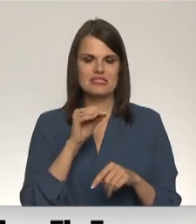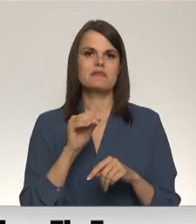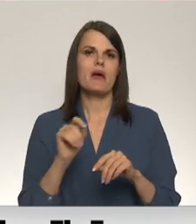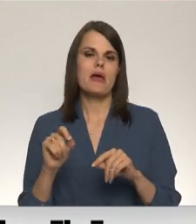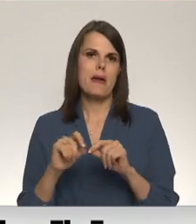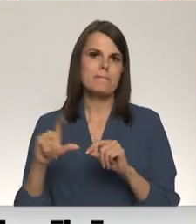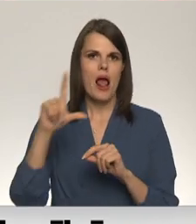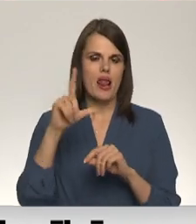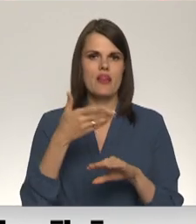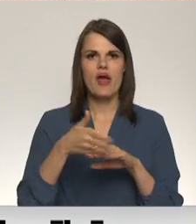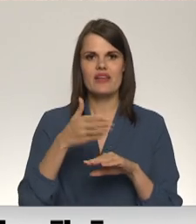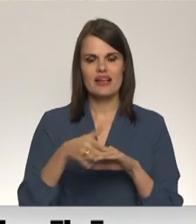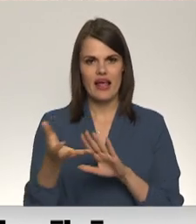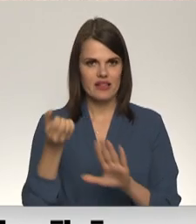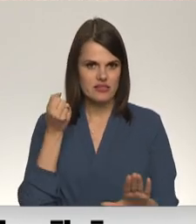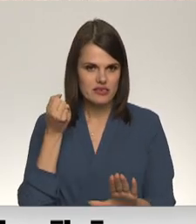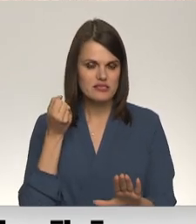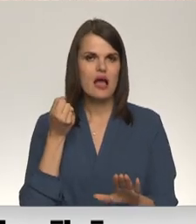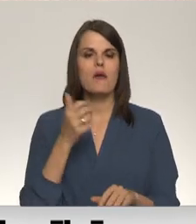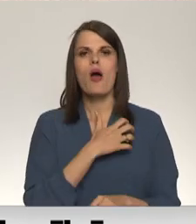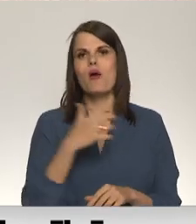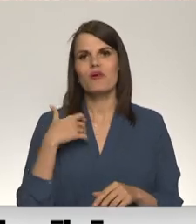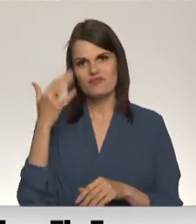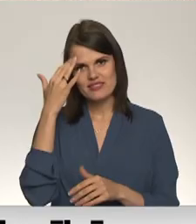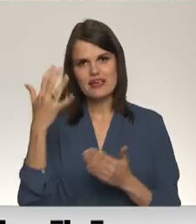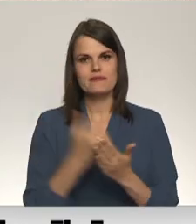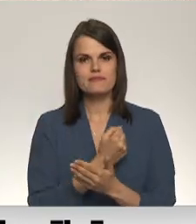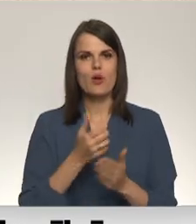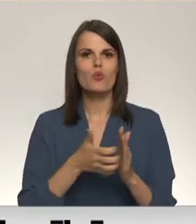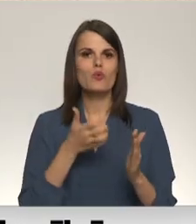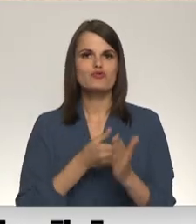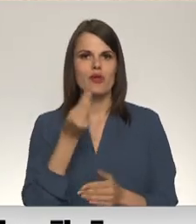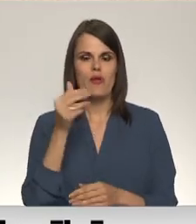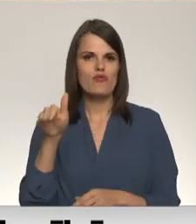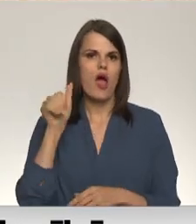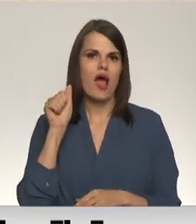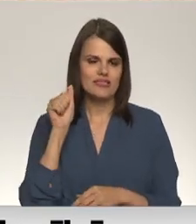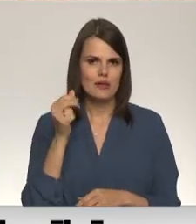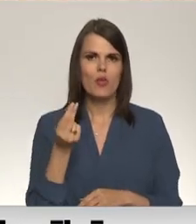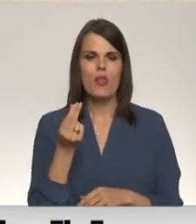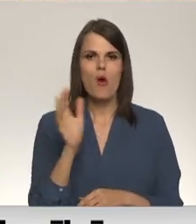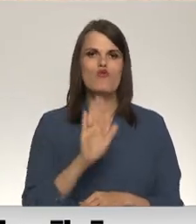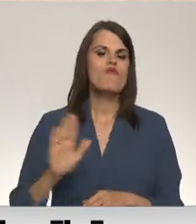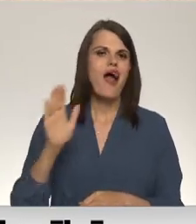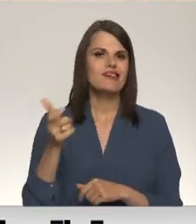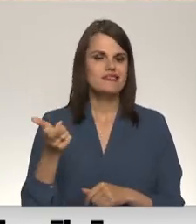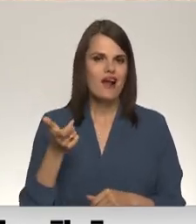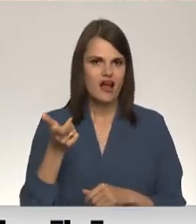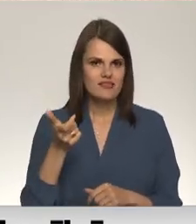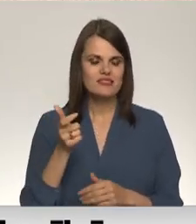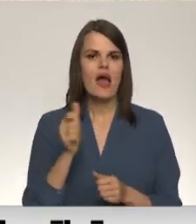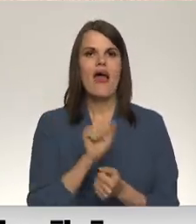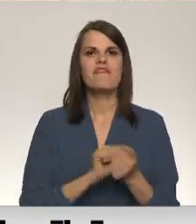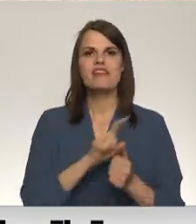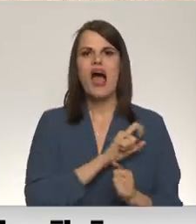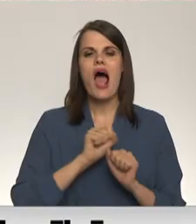šo kredītus ņemot. Pašvaldības cer iegūt trūkstošo finansējumu, aizņemoties līdzekļus valsts kasē. Vides